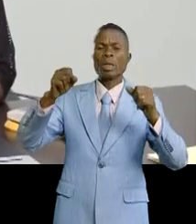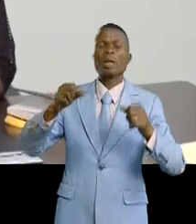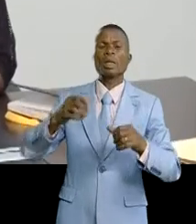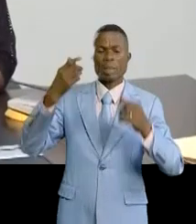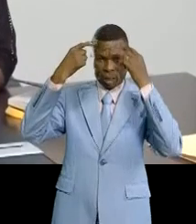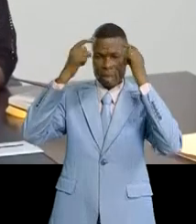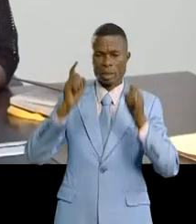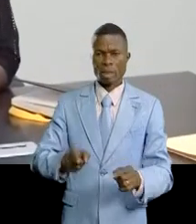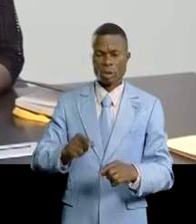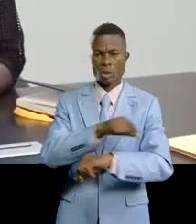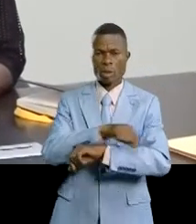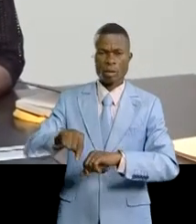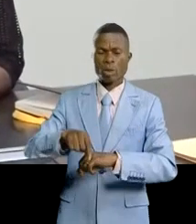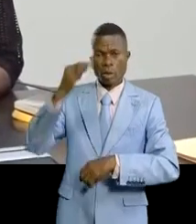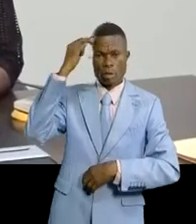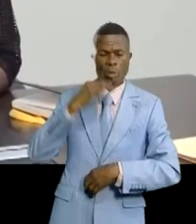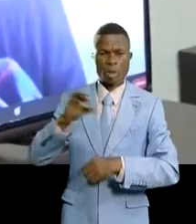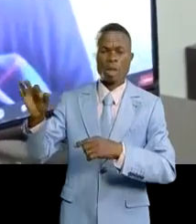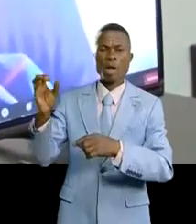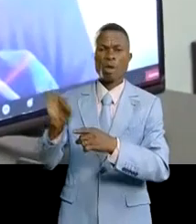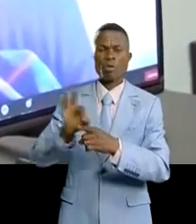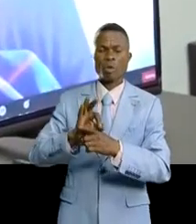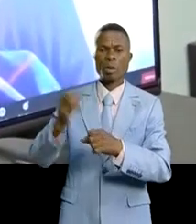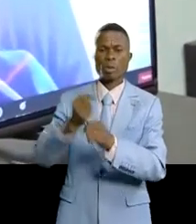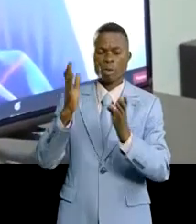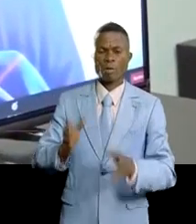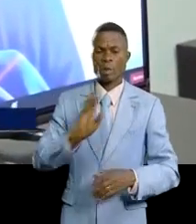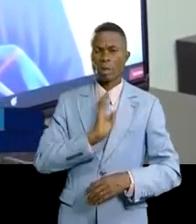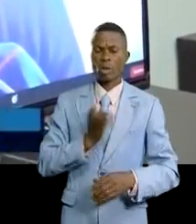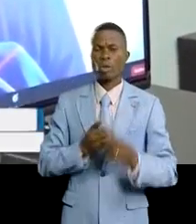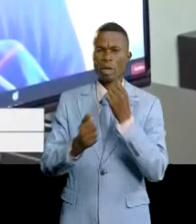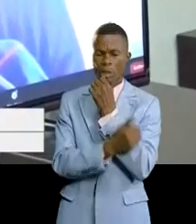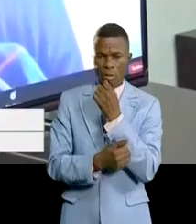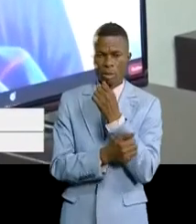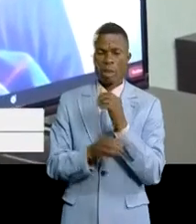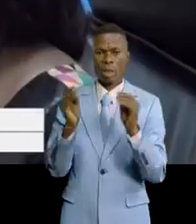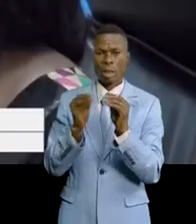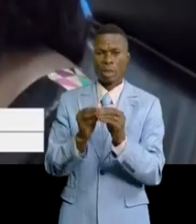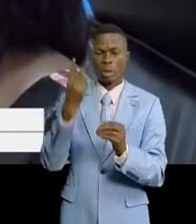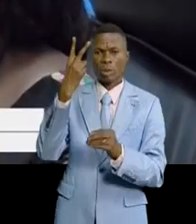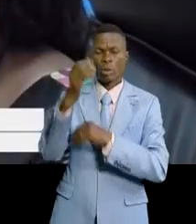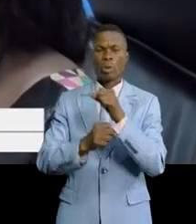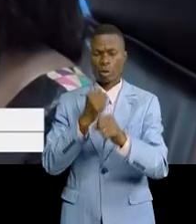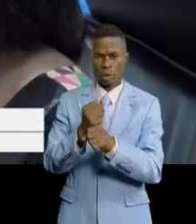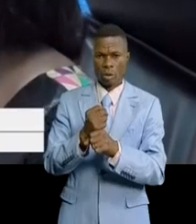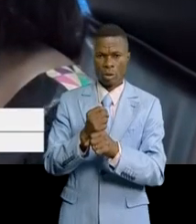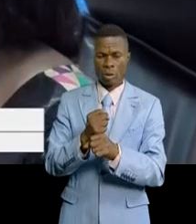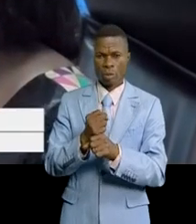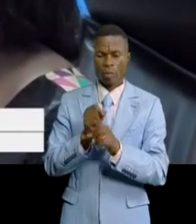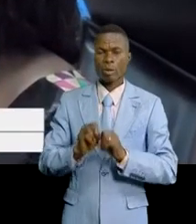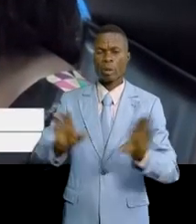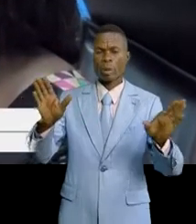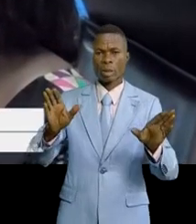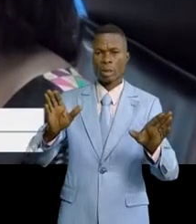par le ministère de la formation professionnelle de la RDC. Par ailleurs ses assises s'étiennent sur deux ans et s'emploient à adresser